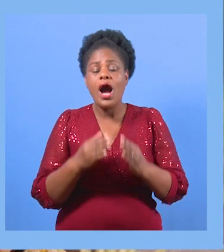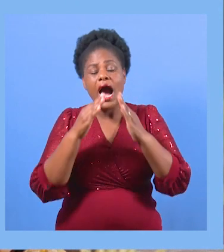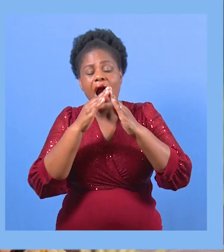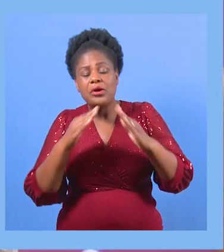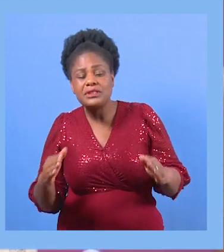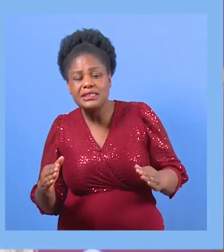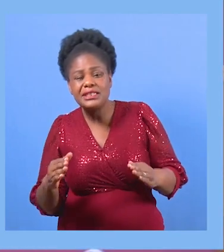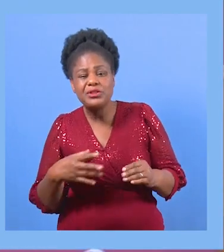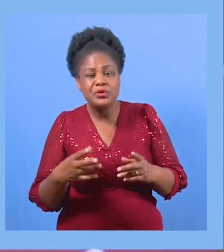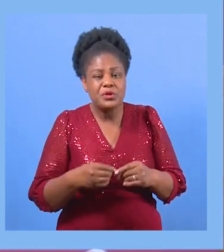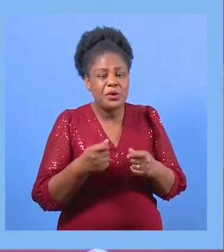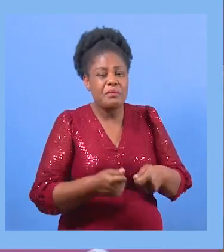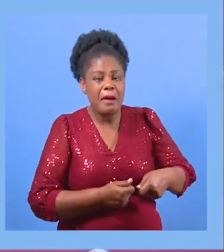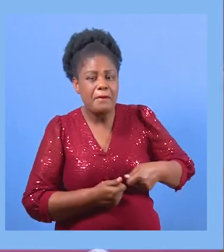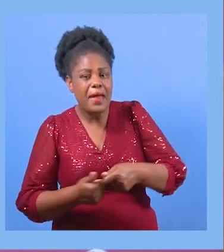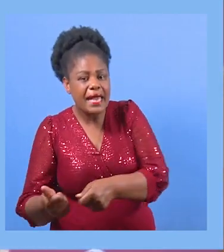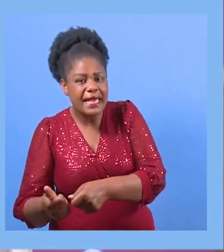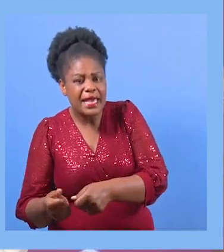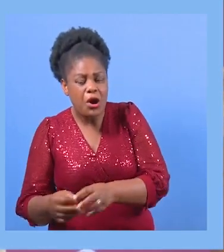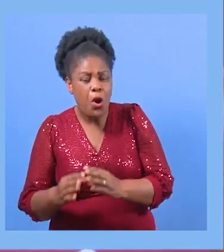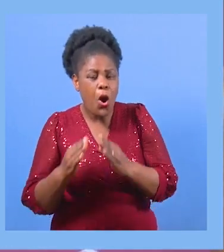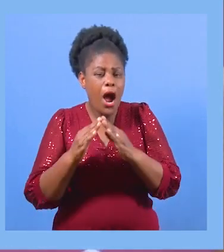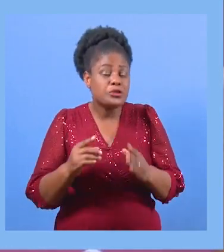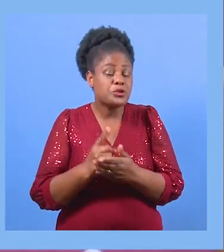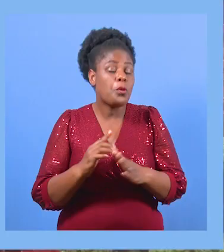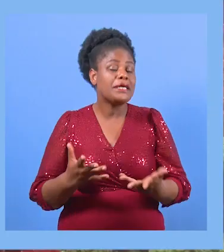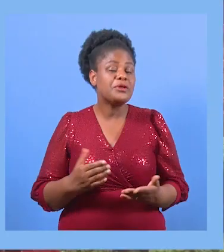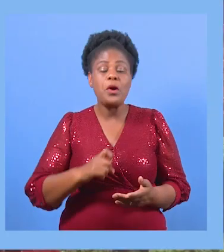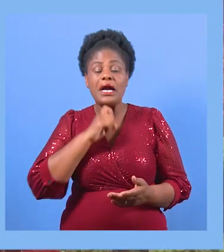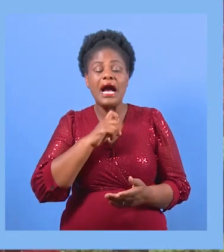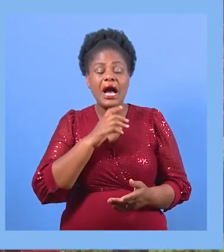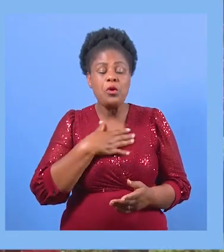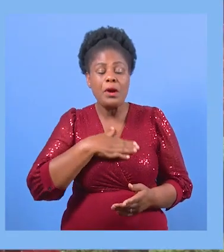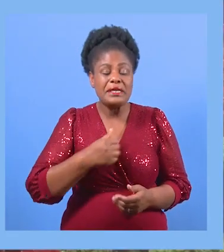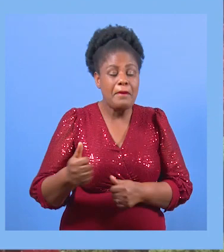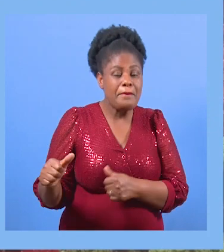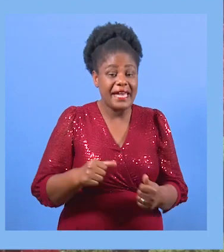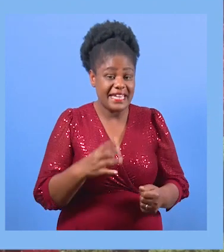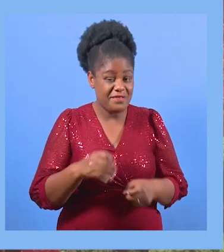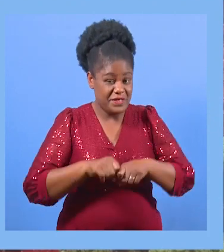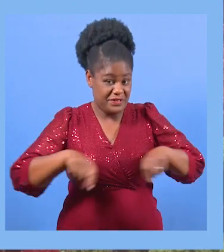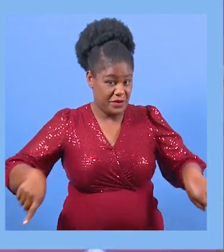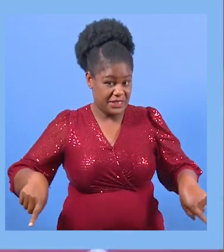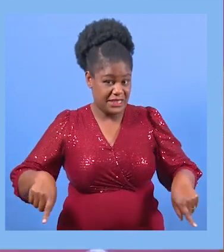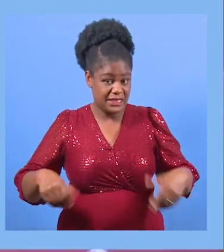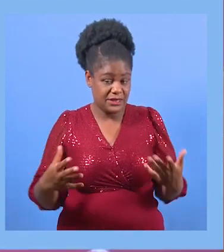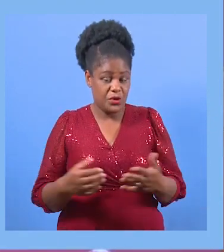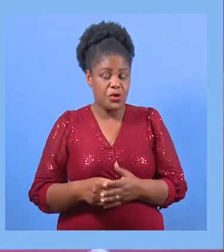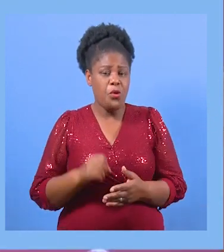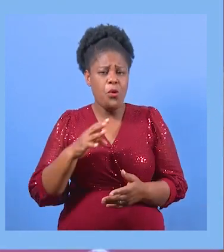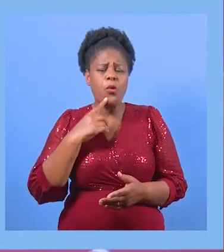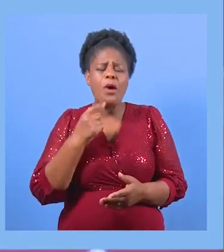here kana kuti kuti ndakakupa zvako. Saka musati mazviita, usati watengera munhu chinhu chakadzama seimba